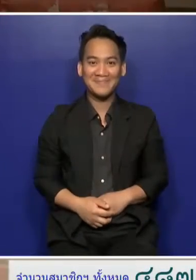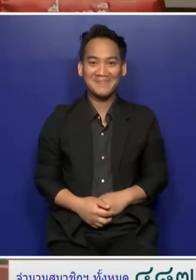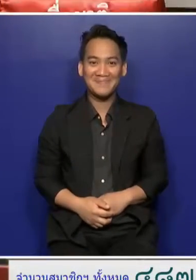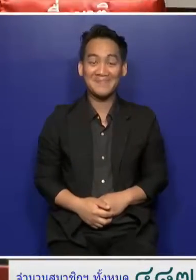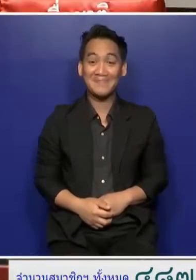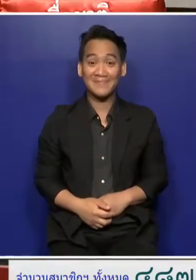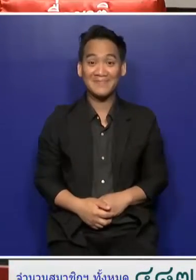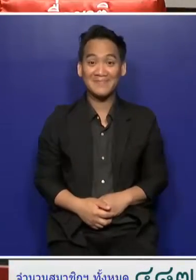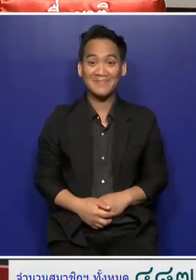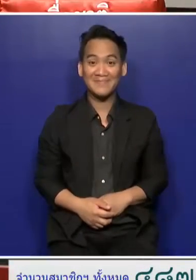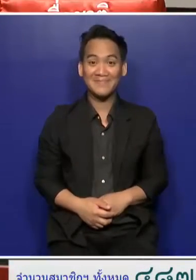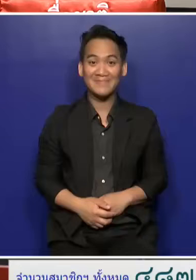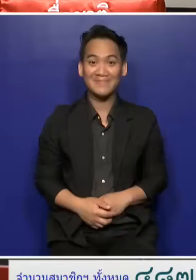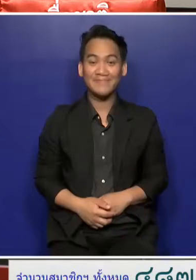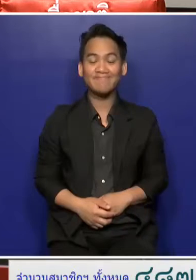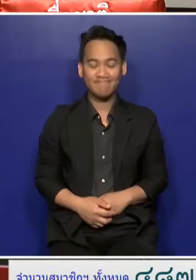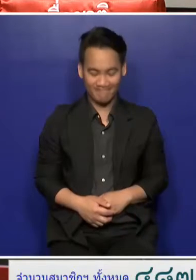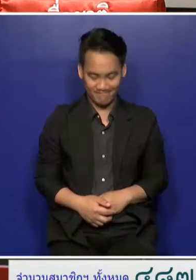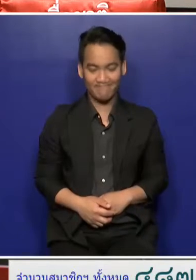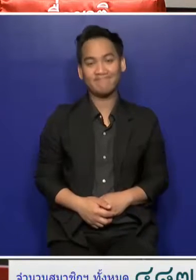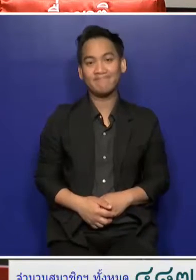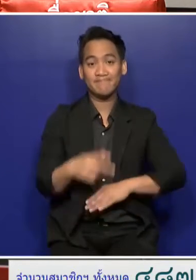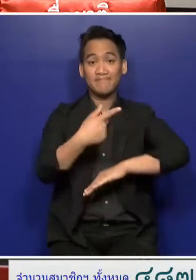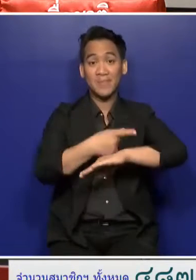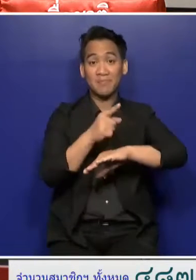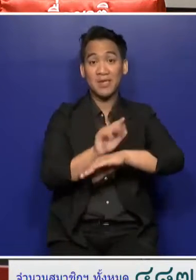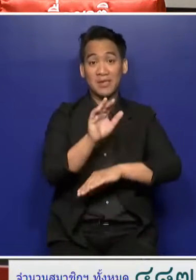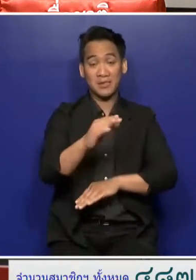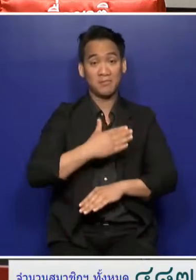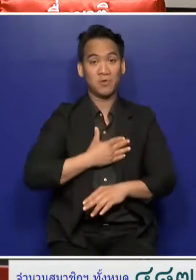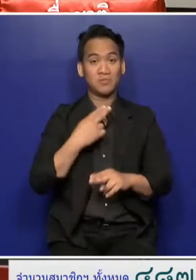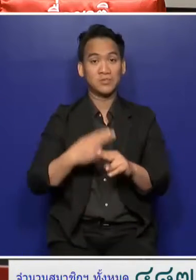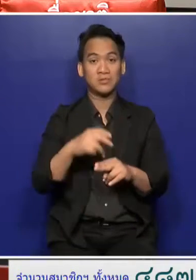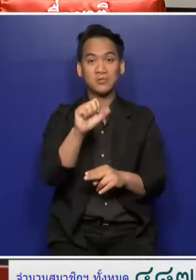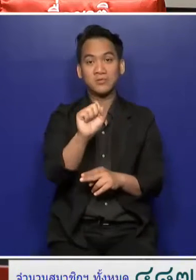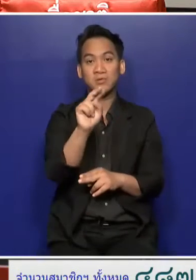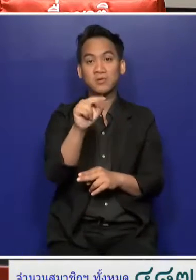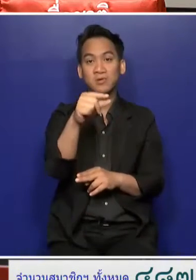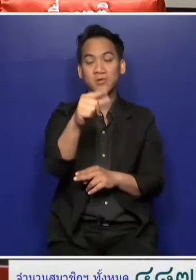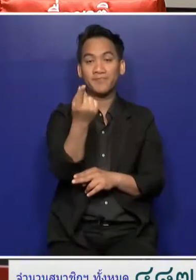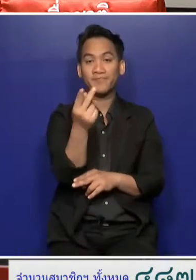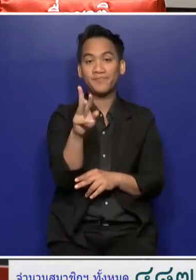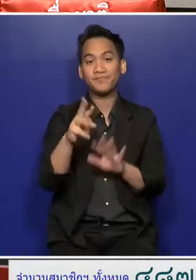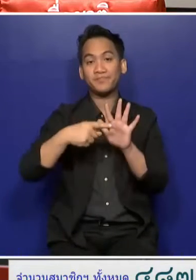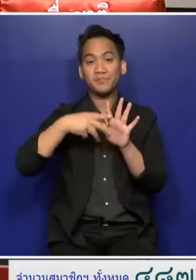ท่านประธานที่เคารพผมในสงครามเกียรติเลิศไพโรจน์ส.ส.สักส่วนพรรคเพื่อชา